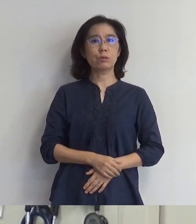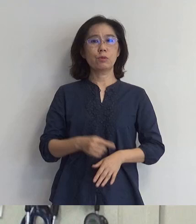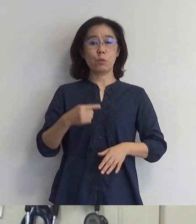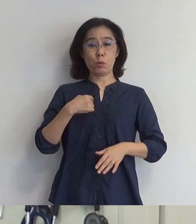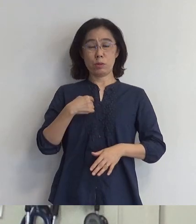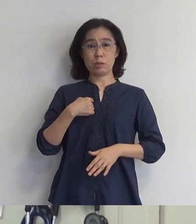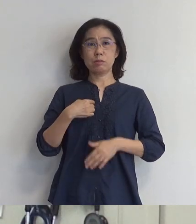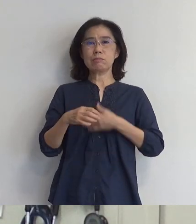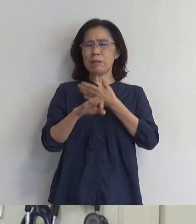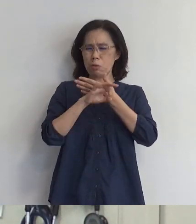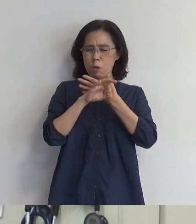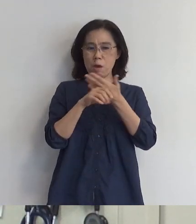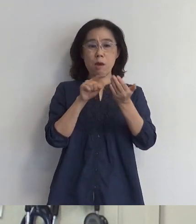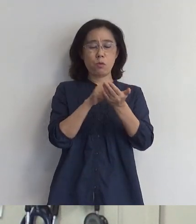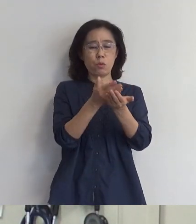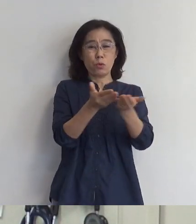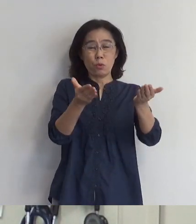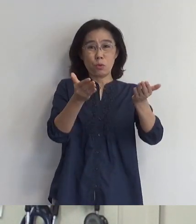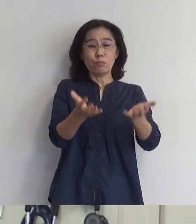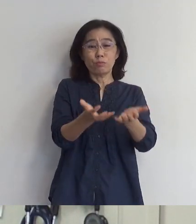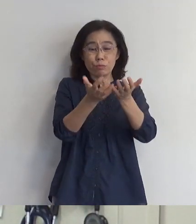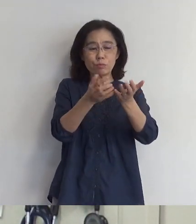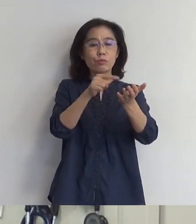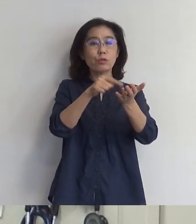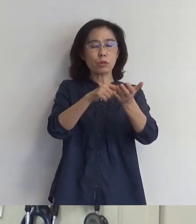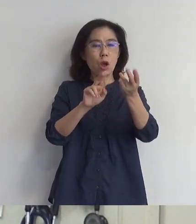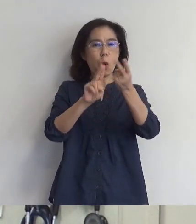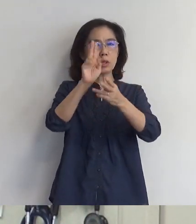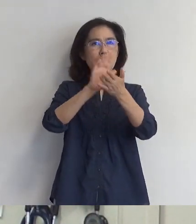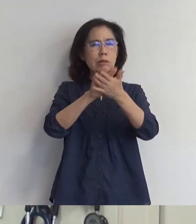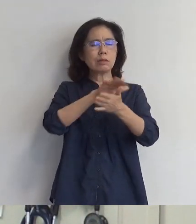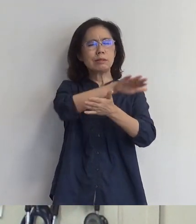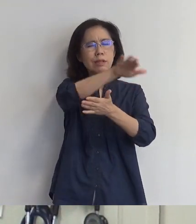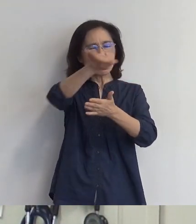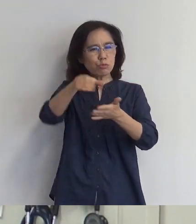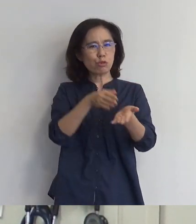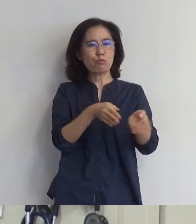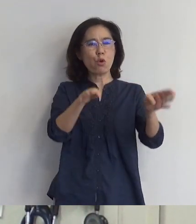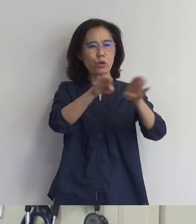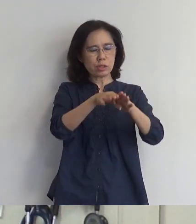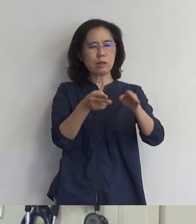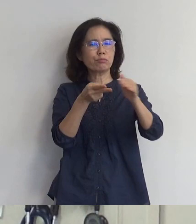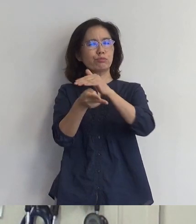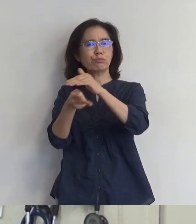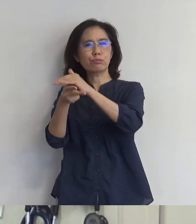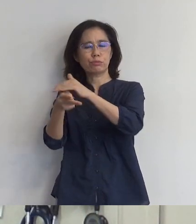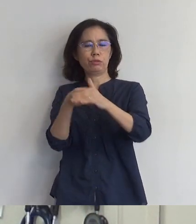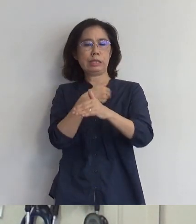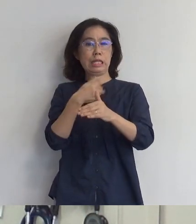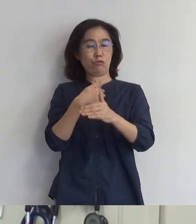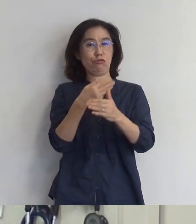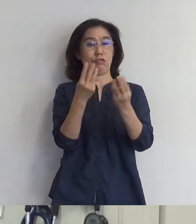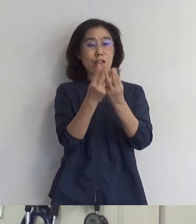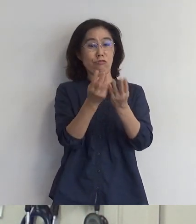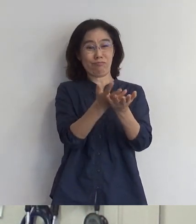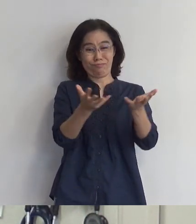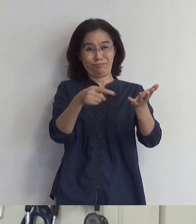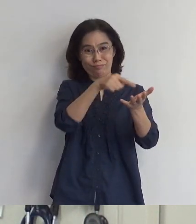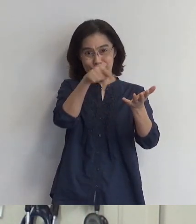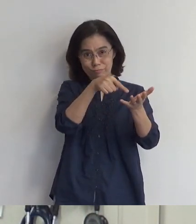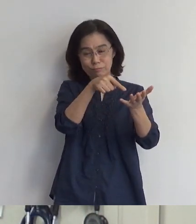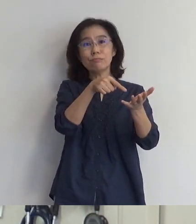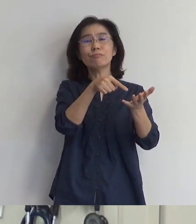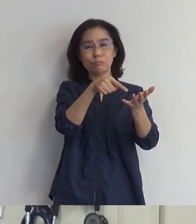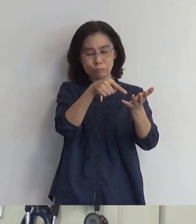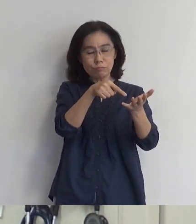私のこの両手で救える量が沖縄県全体の医療機関が受け入れることのできる入院患者数だと思ってください